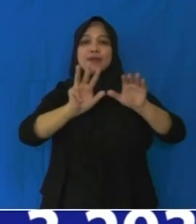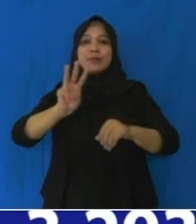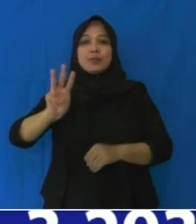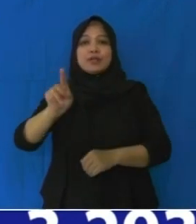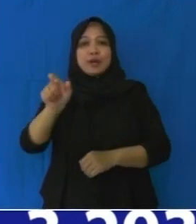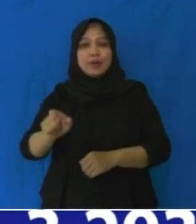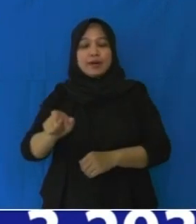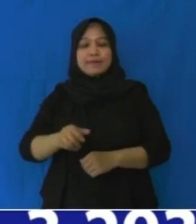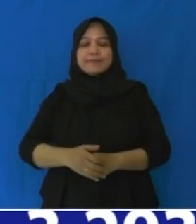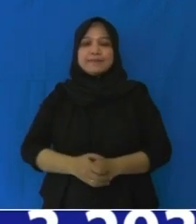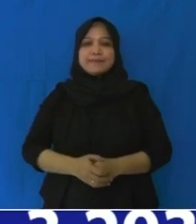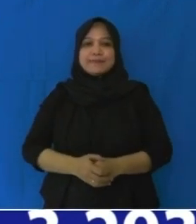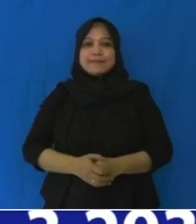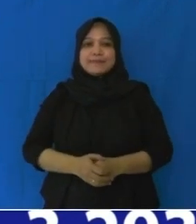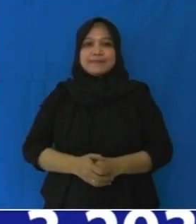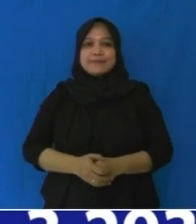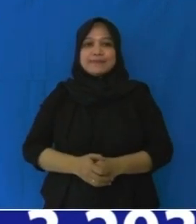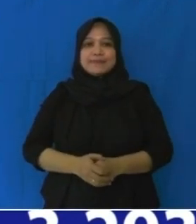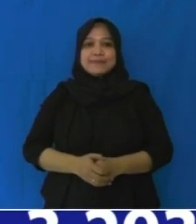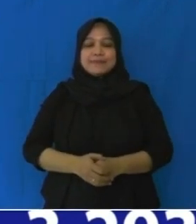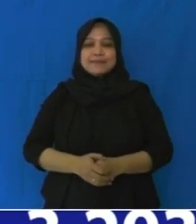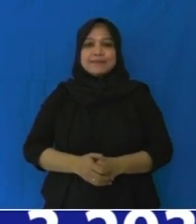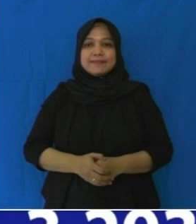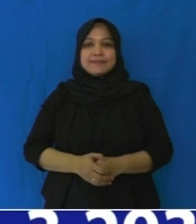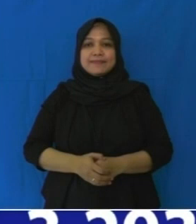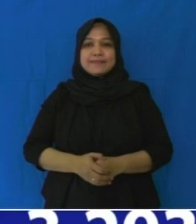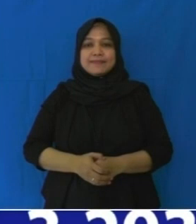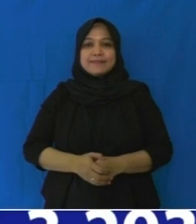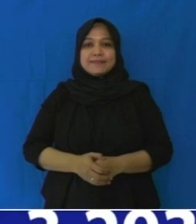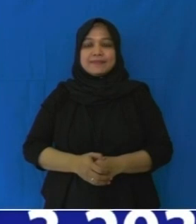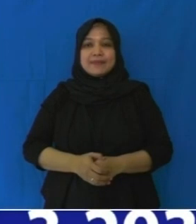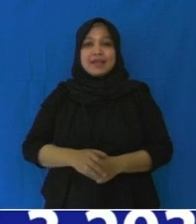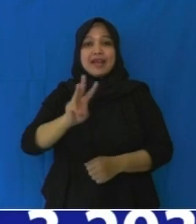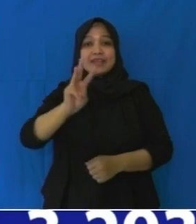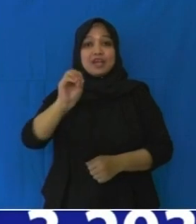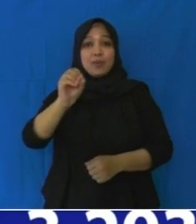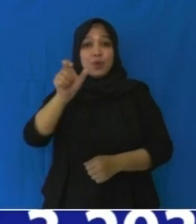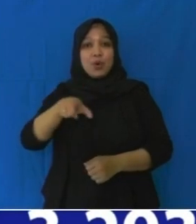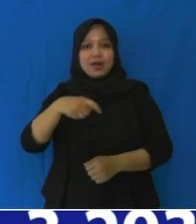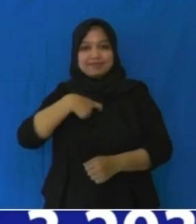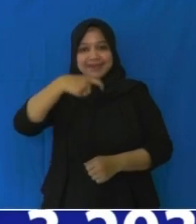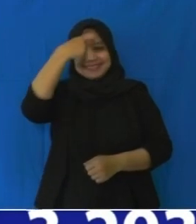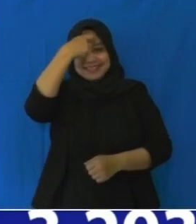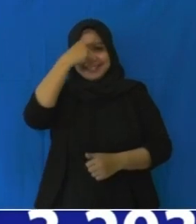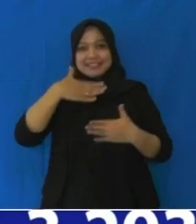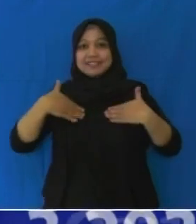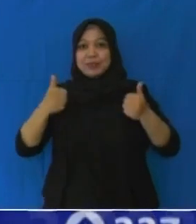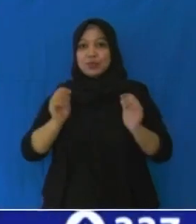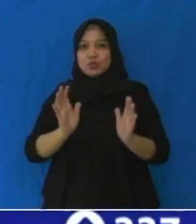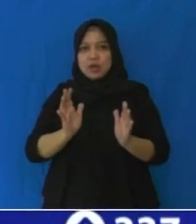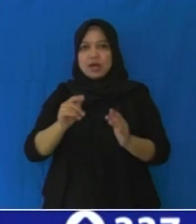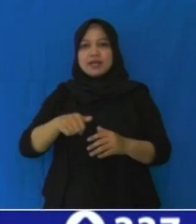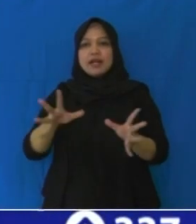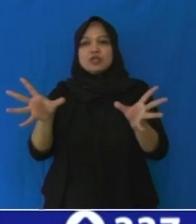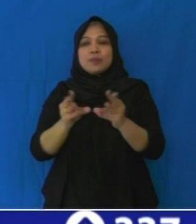3293 kasus terdapat 30 pasien yang sudah sembuh sehingga total